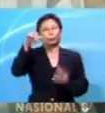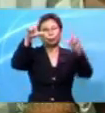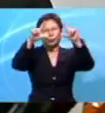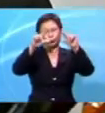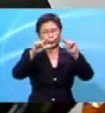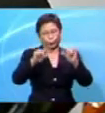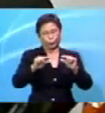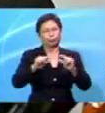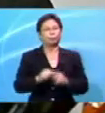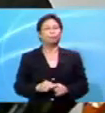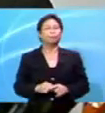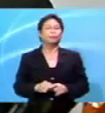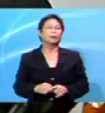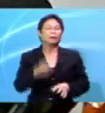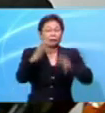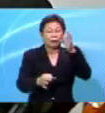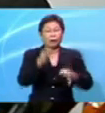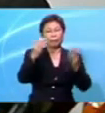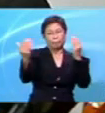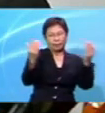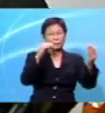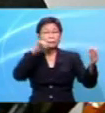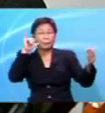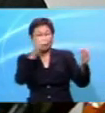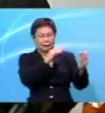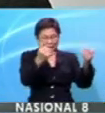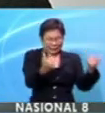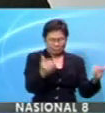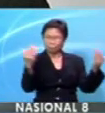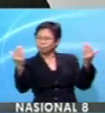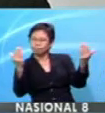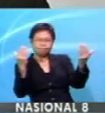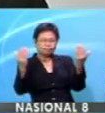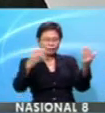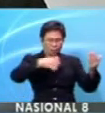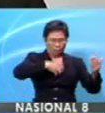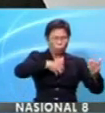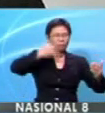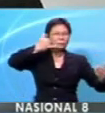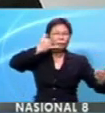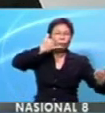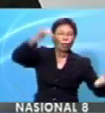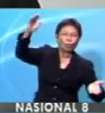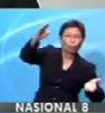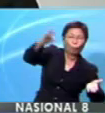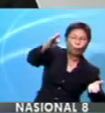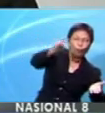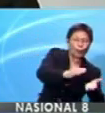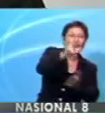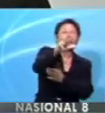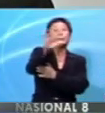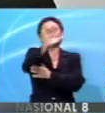ini dibandingkan semalam dengan hari iniadiu Mel berkurangan